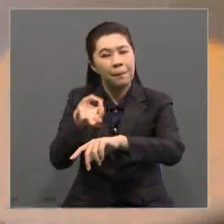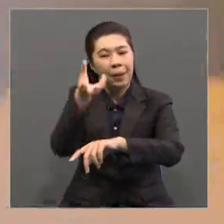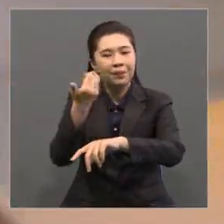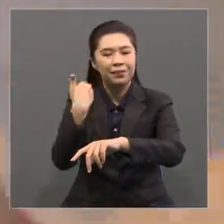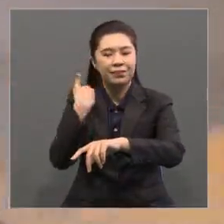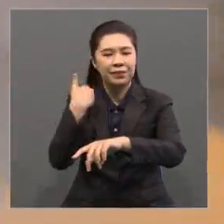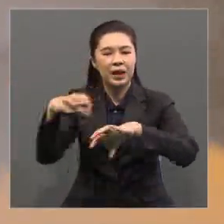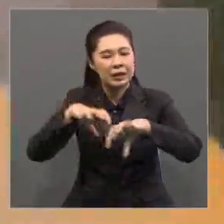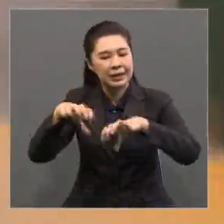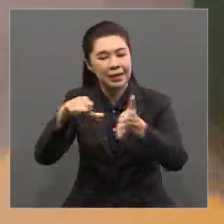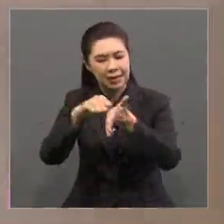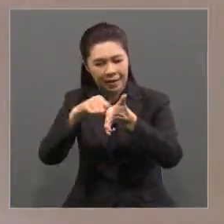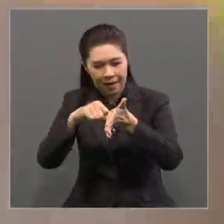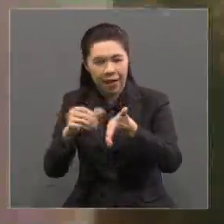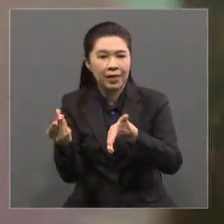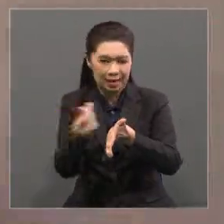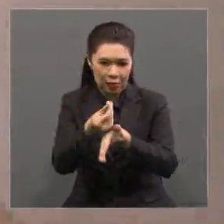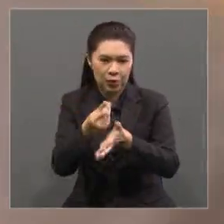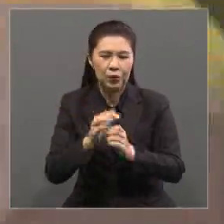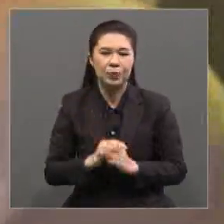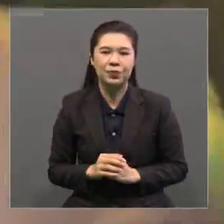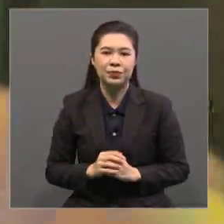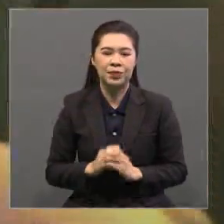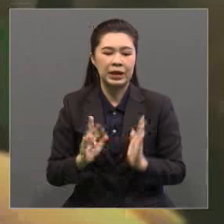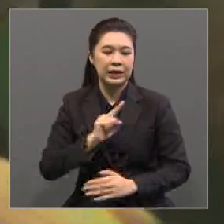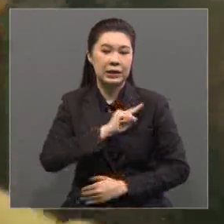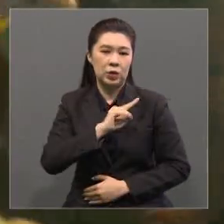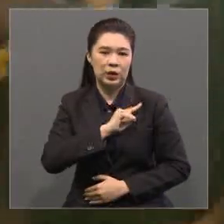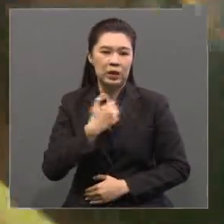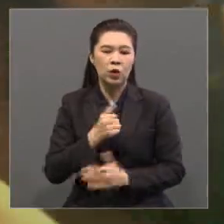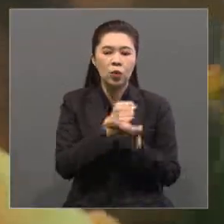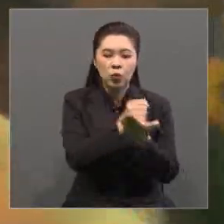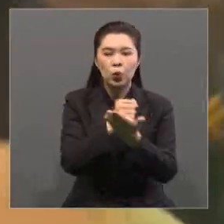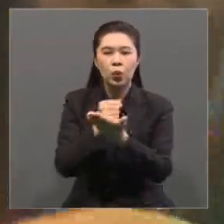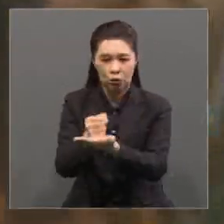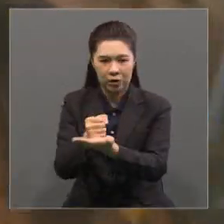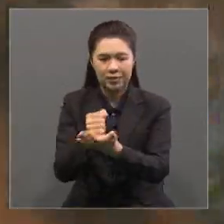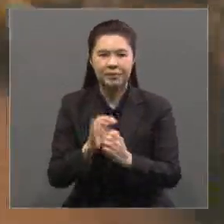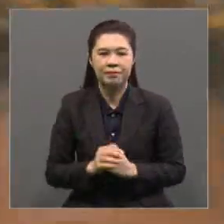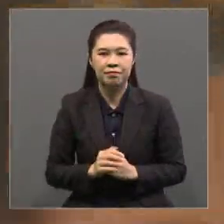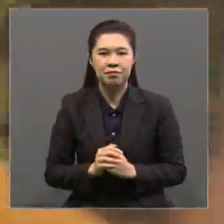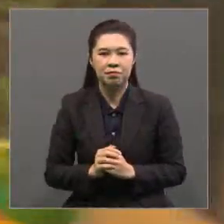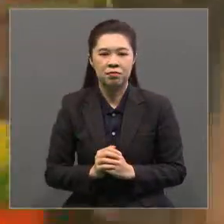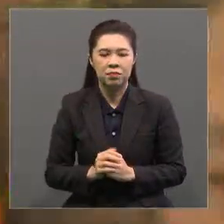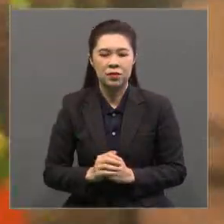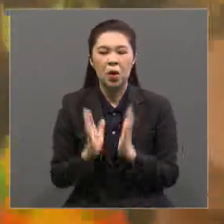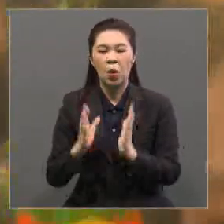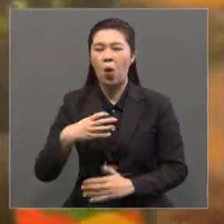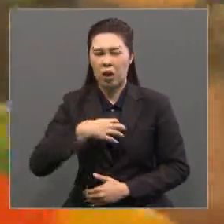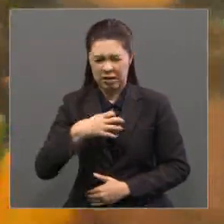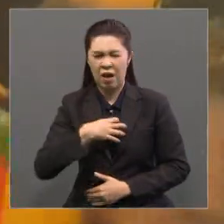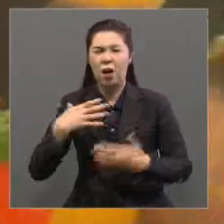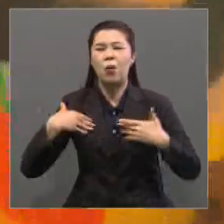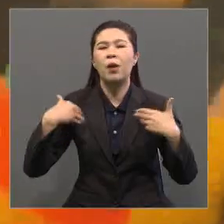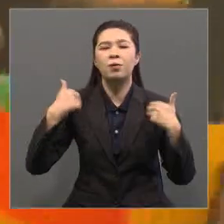คืนสู่ภาวะปกติได้อย่างรวดเร็วและเจ้าหน้าที่สามารถระงับเหตุได้อย่างหนึ่งคนอยากไปมีความสุขคงไม่อยากมีเรื่อง